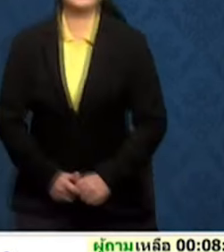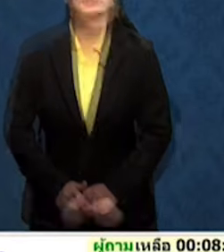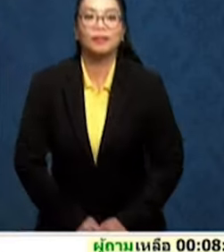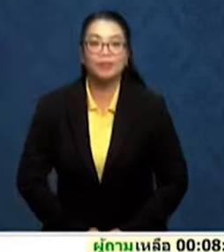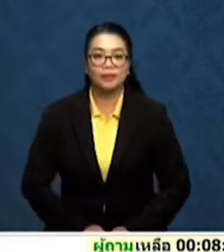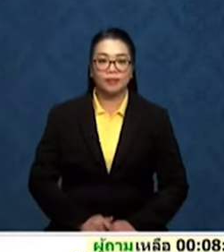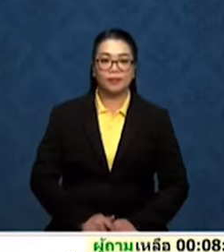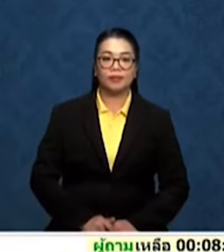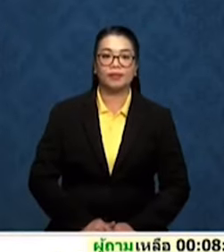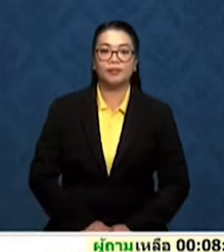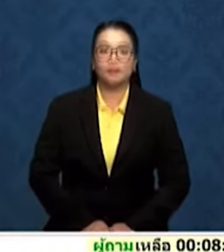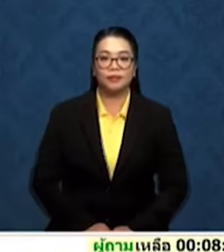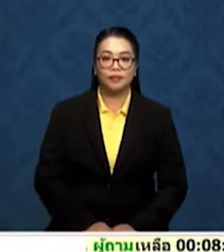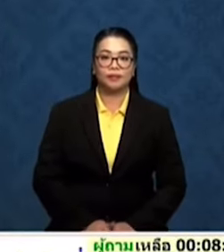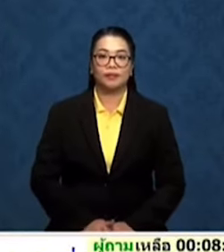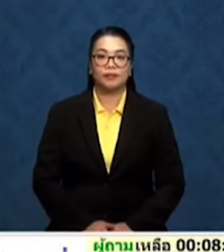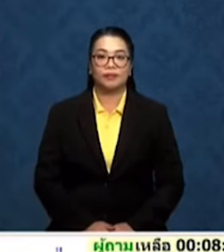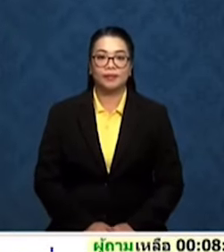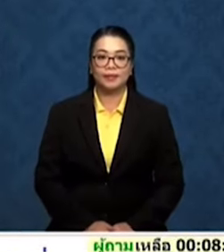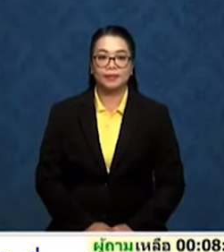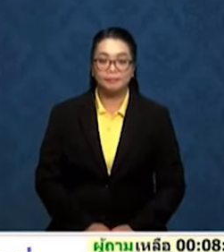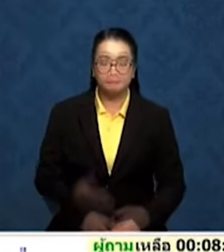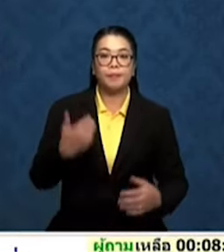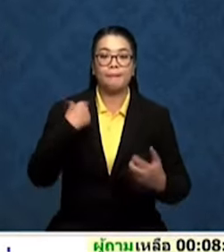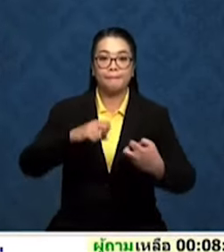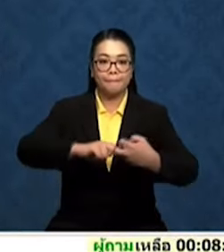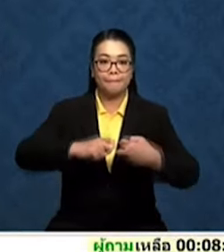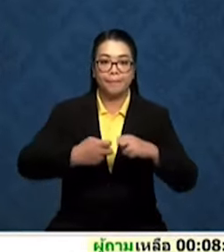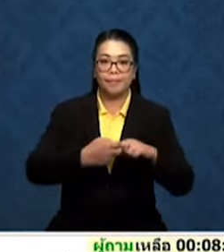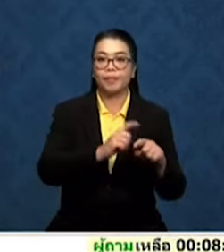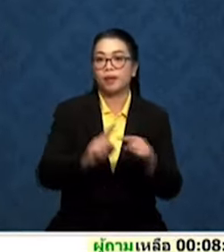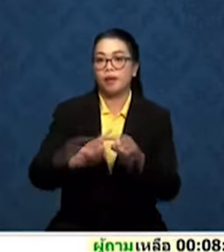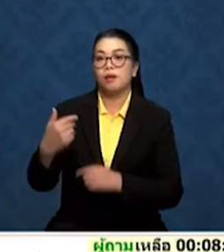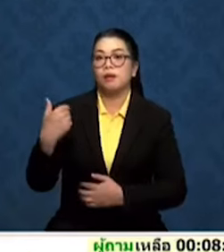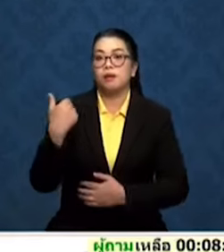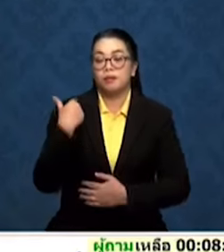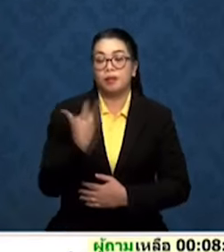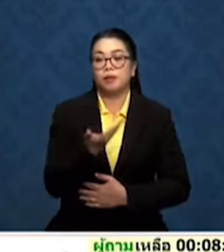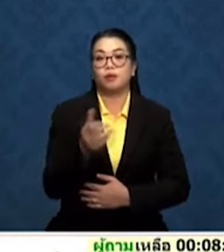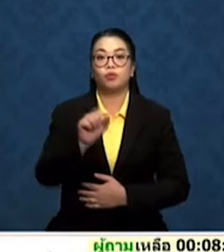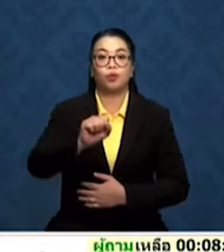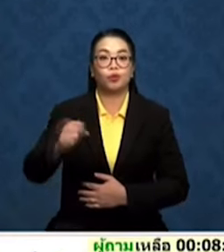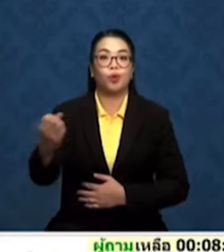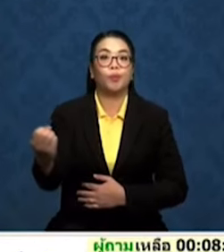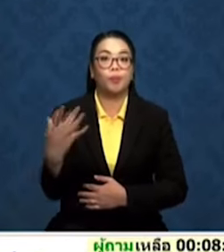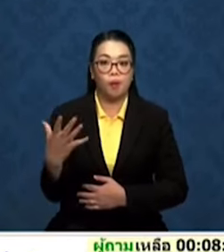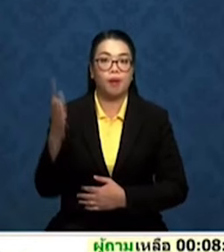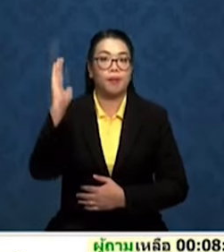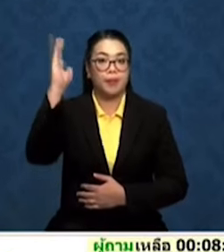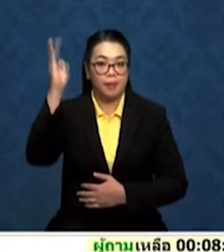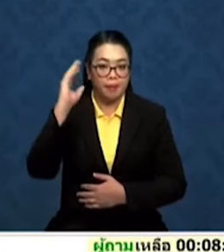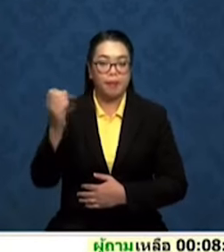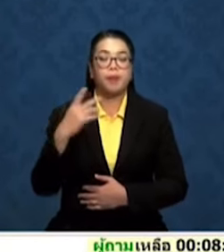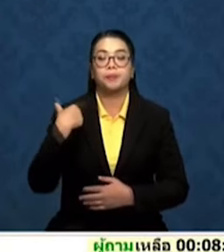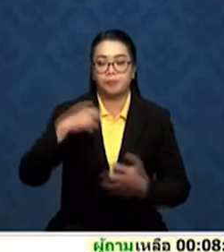ครับขอบพระคุณครับผมปฏิเสธไม่ได้ครับว่ามันมีปัญหาบางจุดบางที่จริงๆอย่างที่ท่านสสปรเมธตินาได้อภิปรายไปนะ